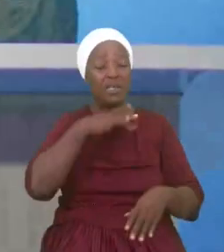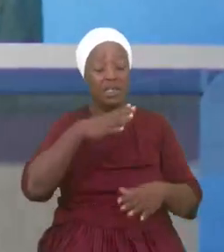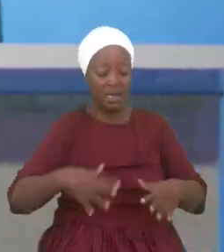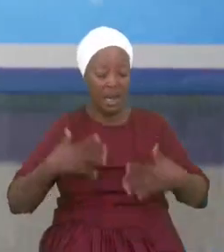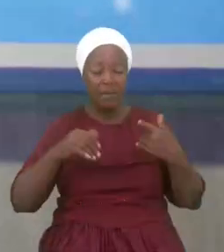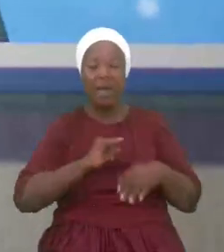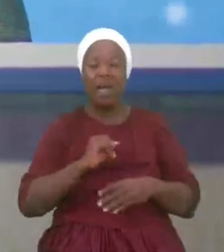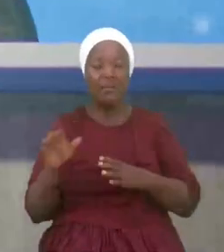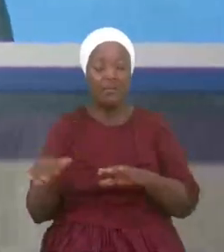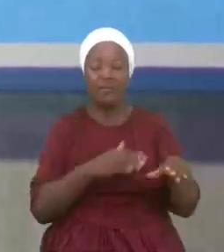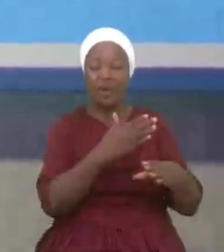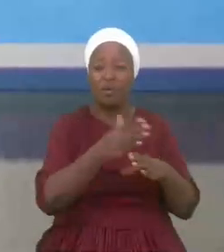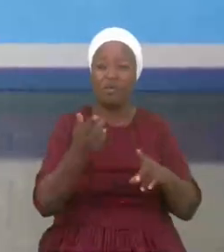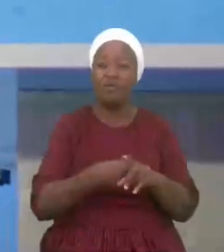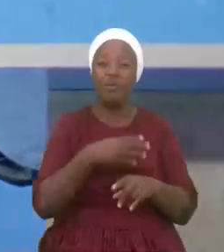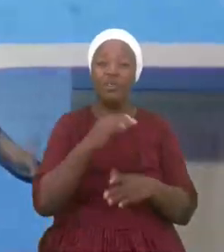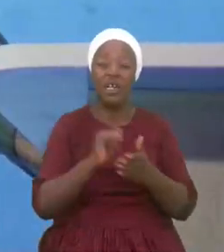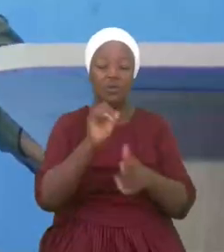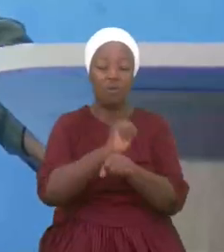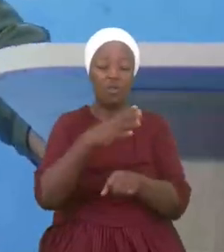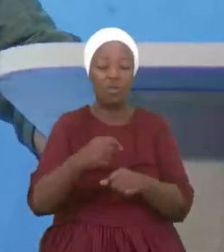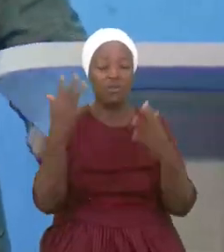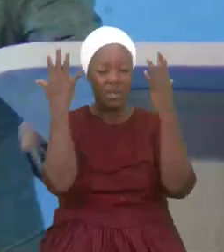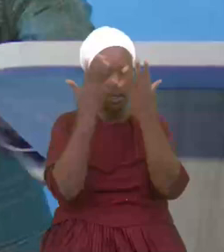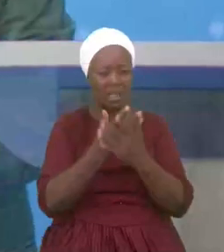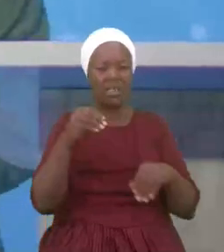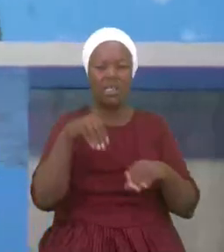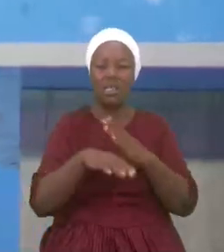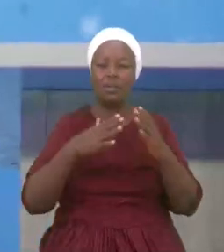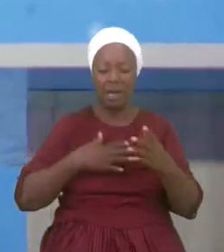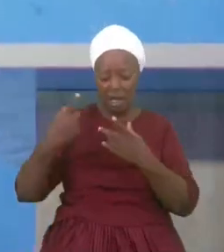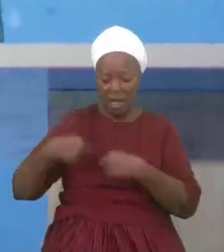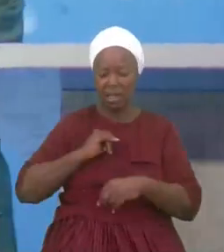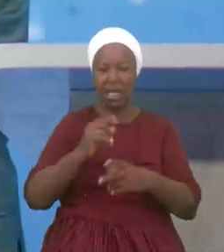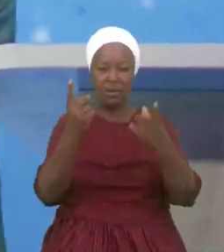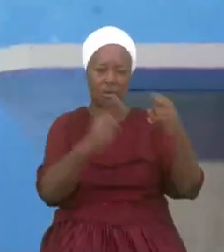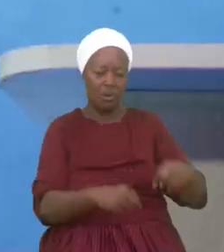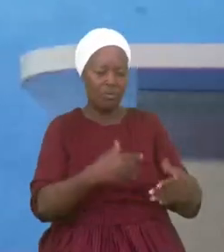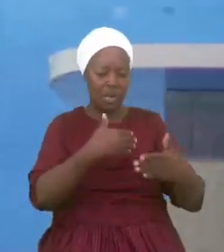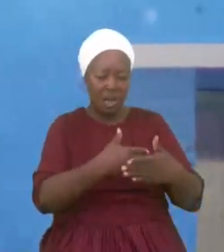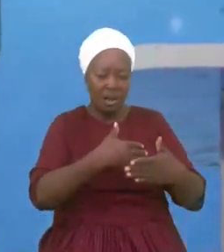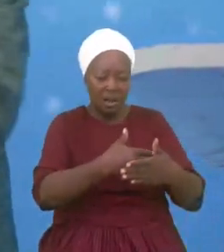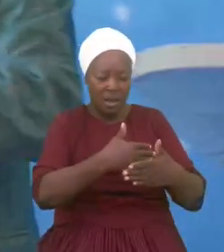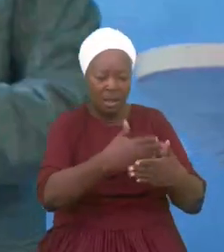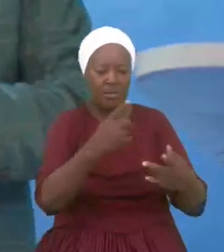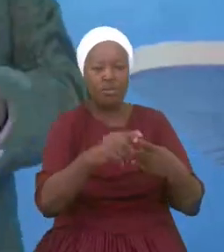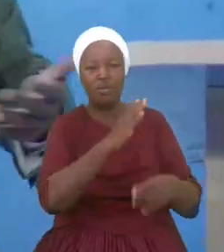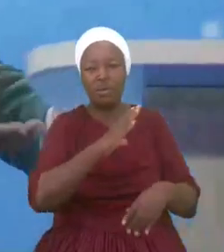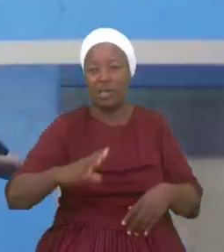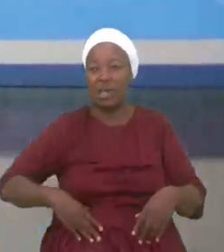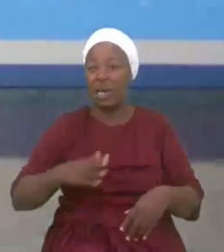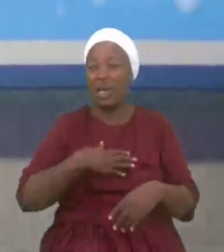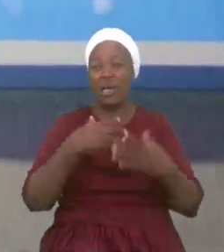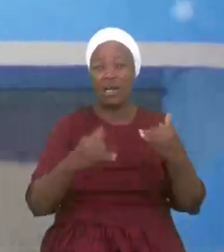déplace de mes péchés je quitte mes transgressions je me déplace de mes inquiéter je me déplace des euros du ténèbres